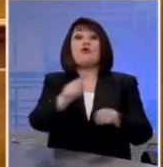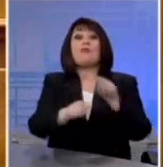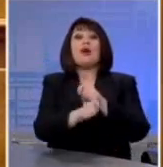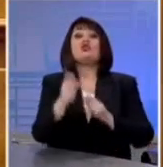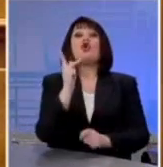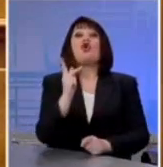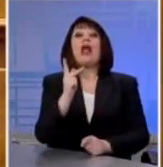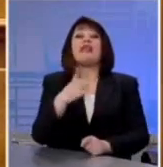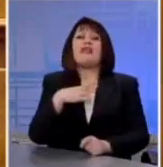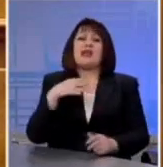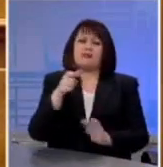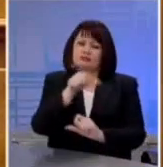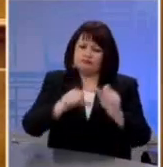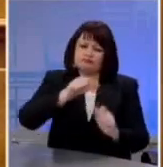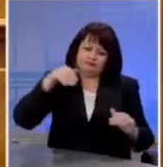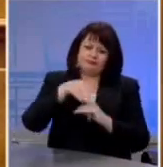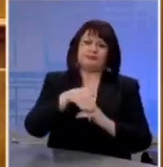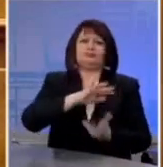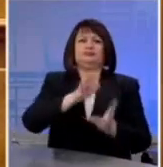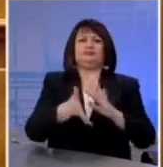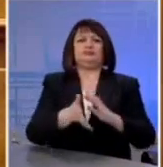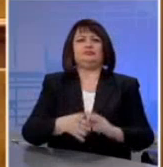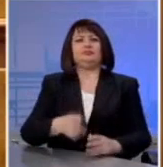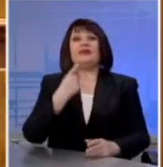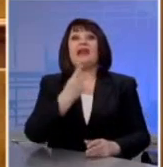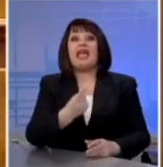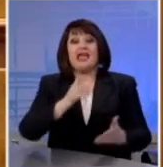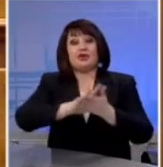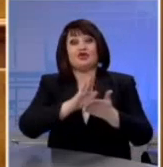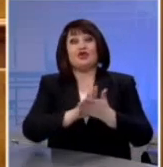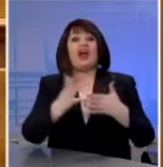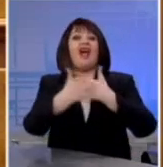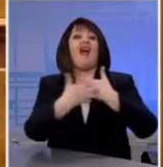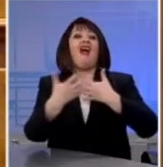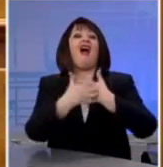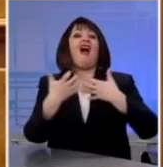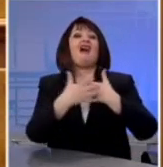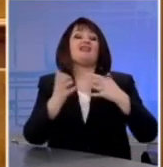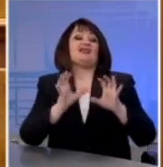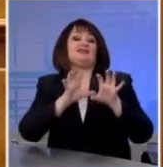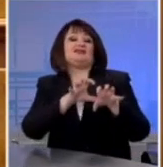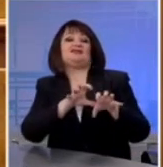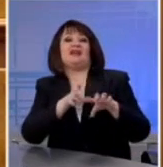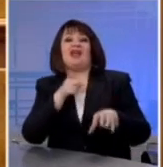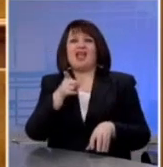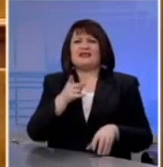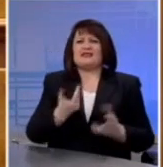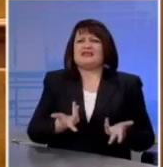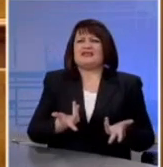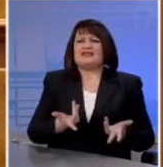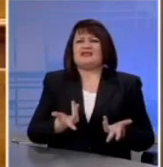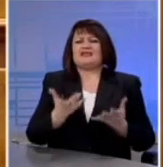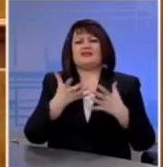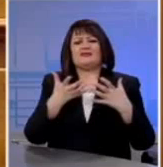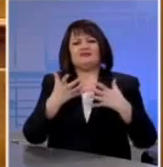ανατροπή. Έβγαλε τώρα τις γάτες των Ιμαλαίων και τις κατσιάσατε πια. Τη γάτα των